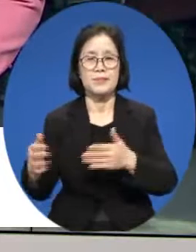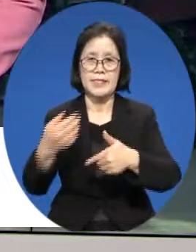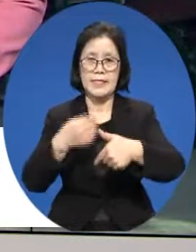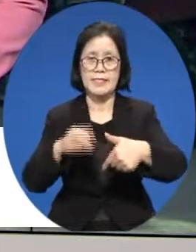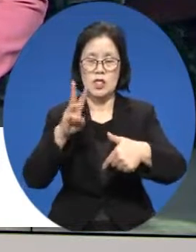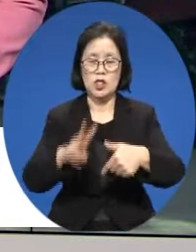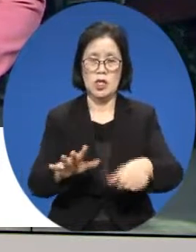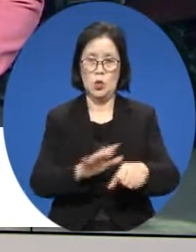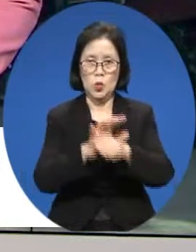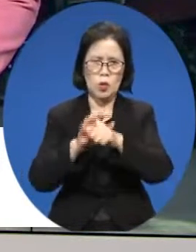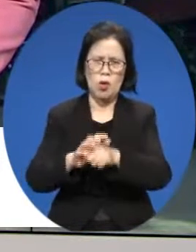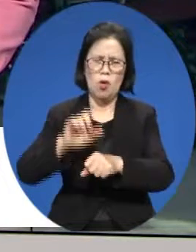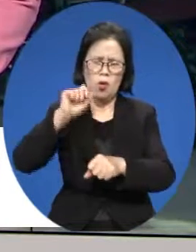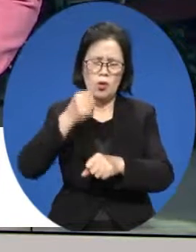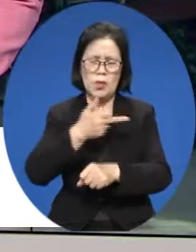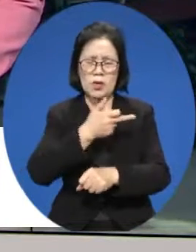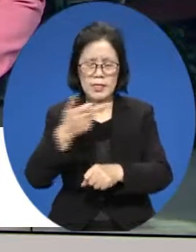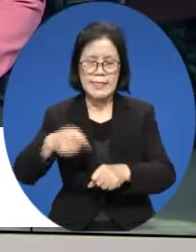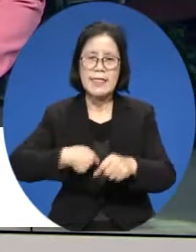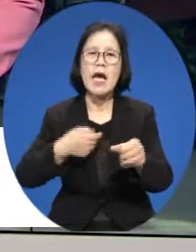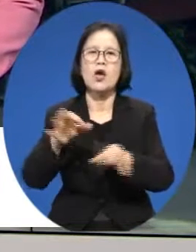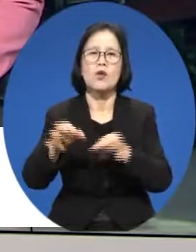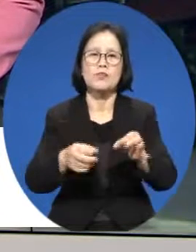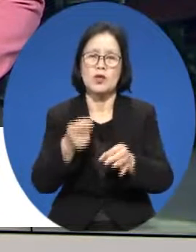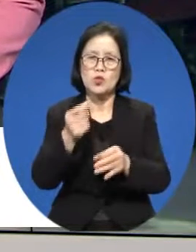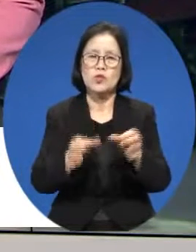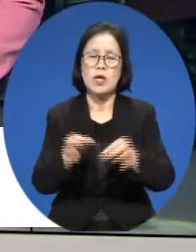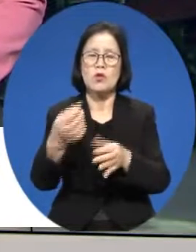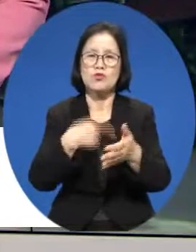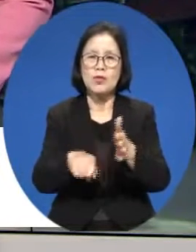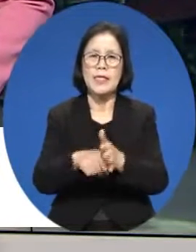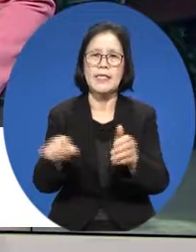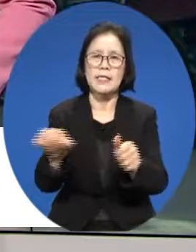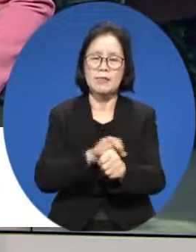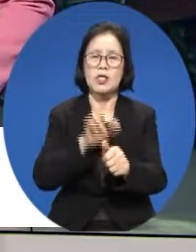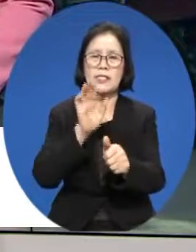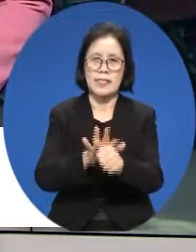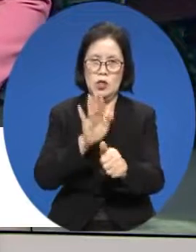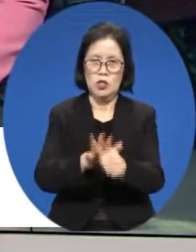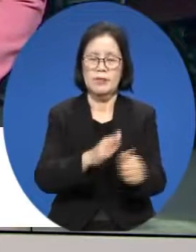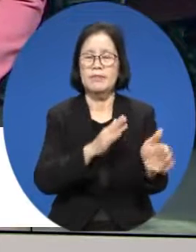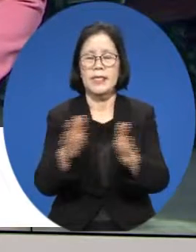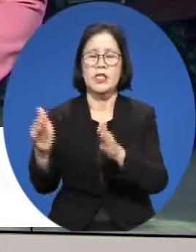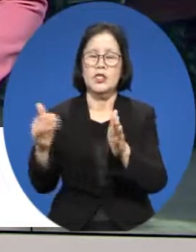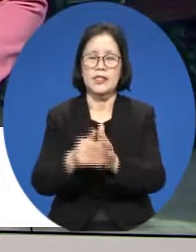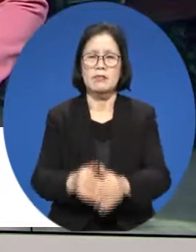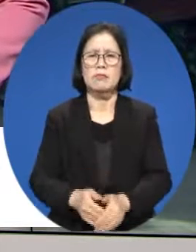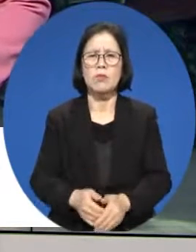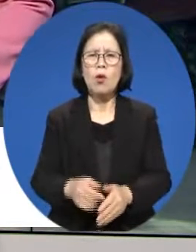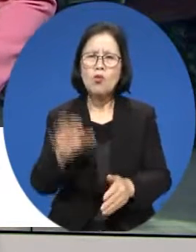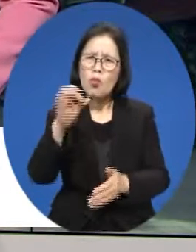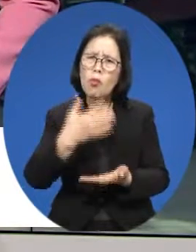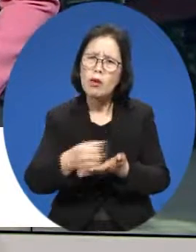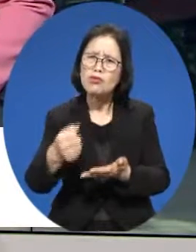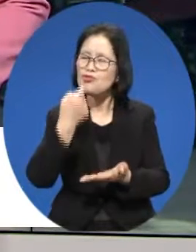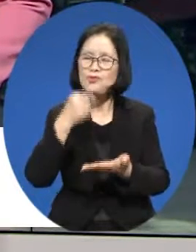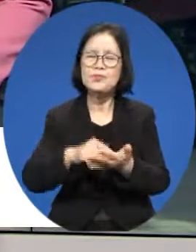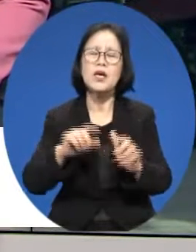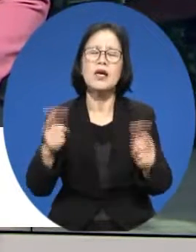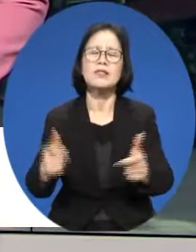인천시가 코로나19로 어려움이 큰 자영업자와 소상공인을 위해 특별 지원금을 마련했는데 받기가 쉽지 않다고